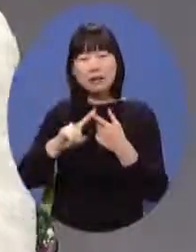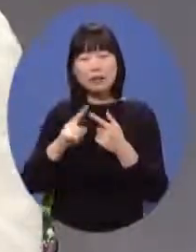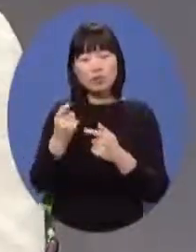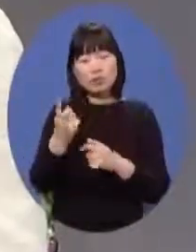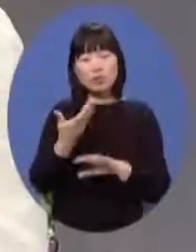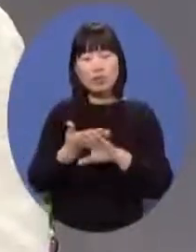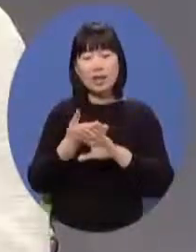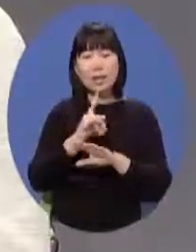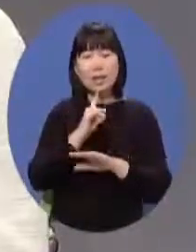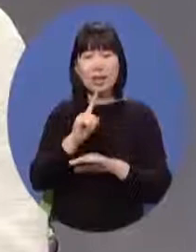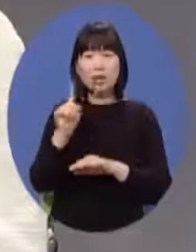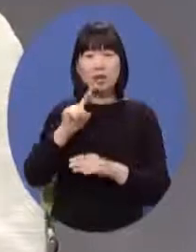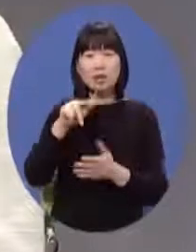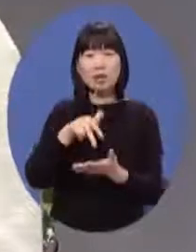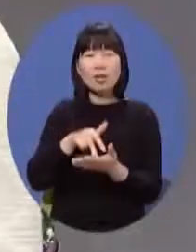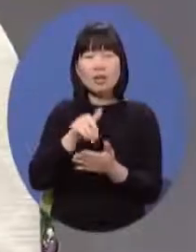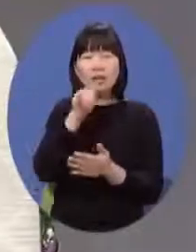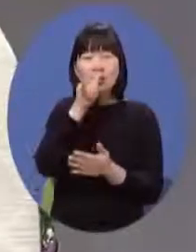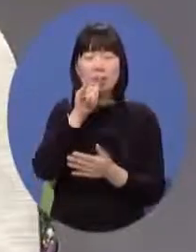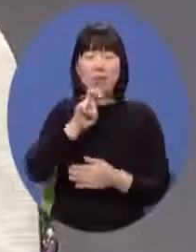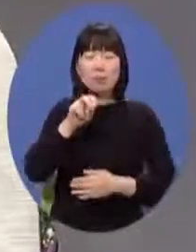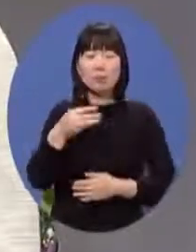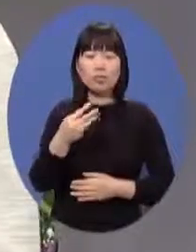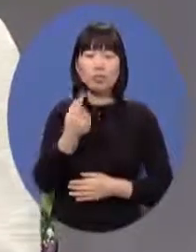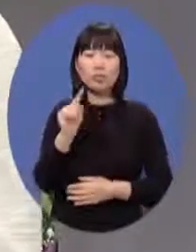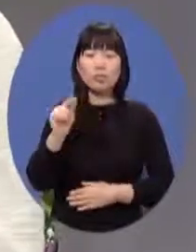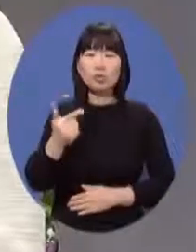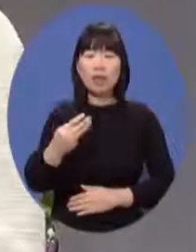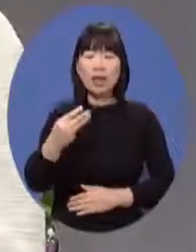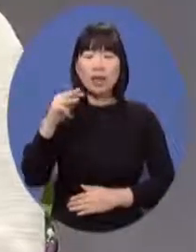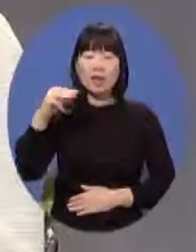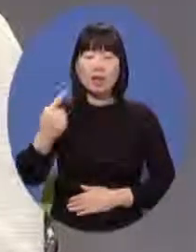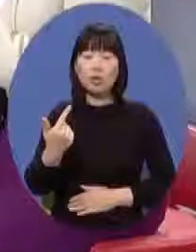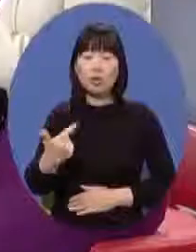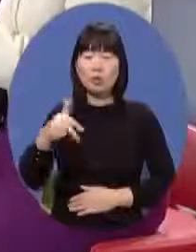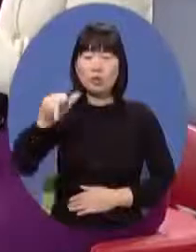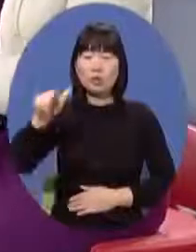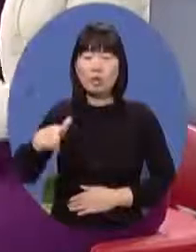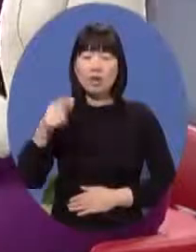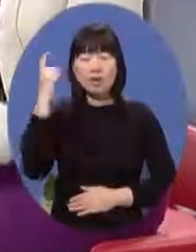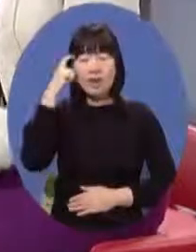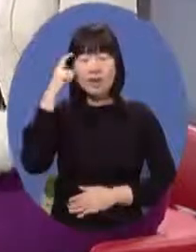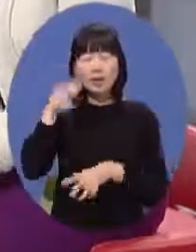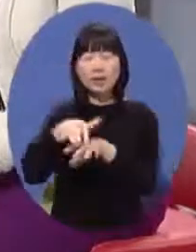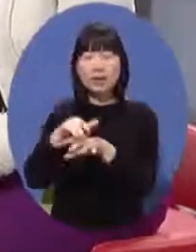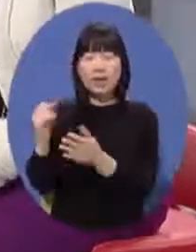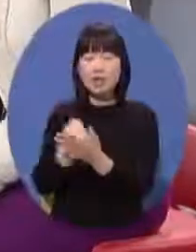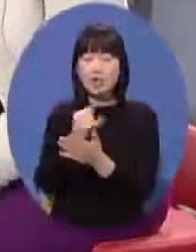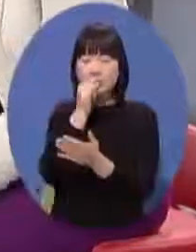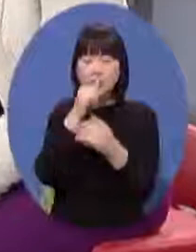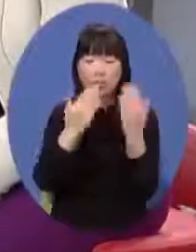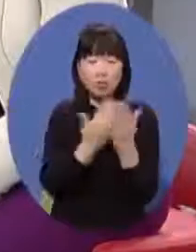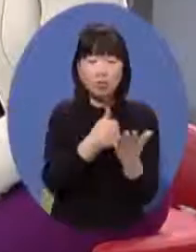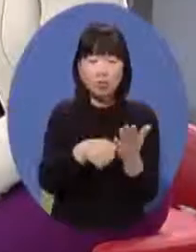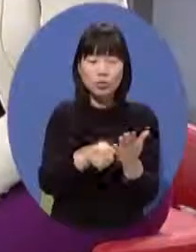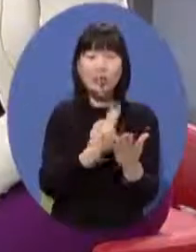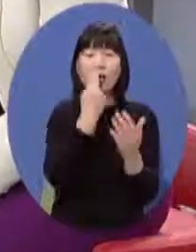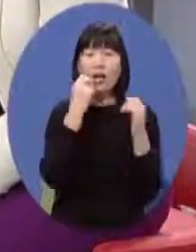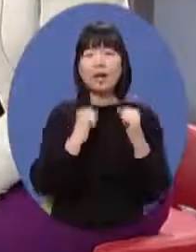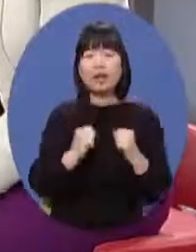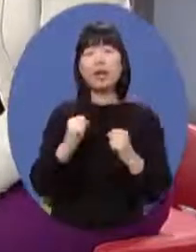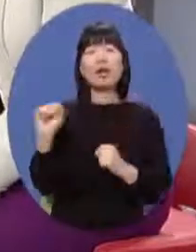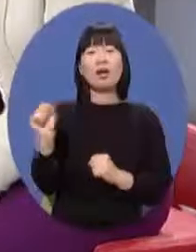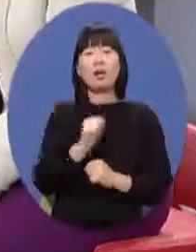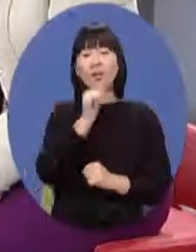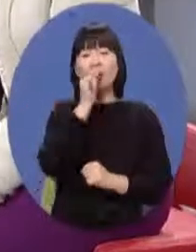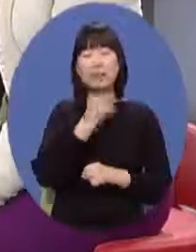질적으로 틀린데 어떤 개념은 물활론적 사고 체계를 갖고 있어요. 그건 뭐냐면 이게 다 살아있다고 생각하는 겁니다. 그렇군요. 네네.